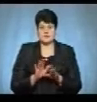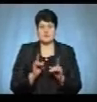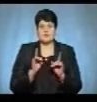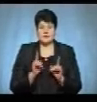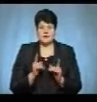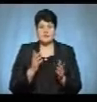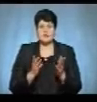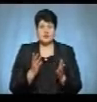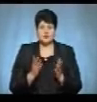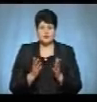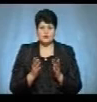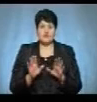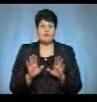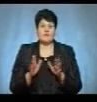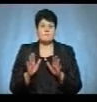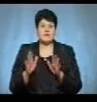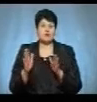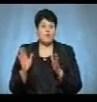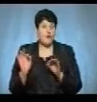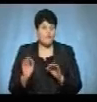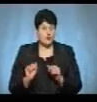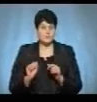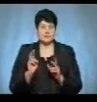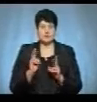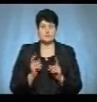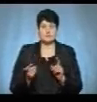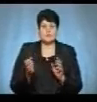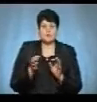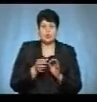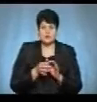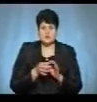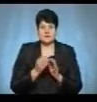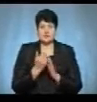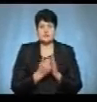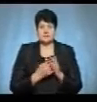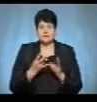якщо випадково підключились до системи, треба знати протокол,